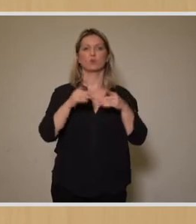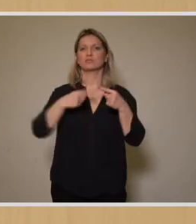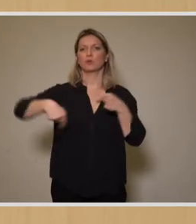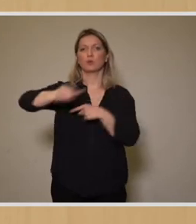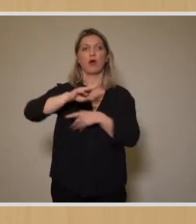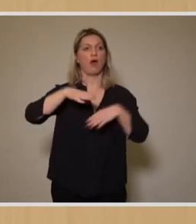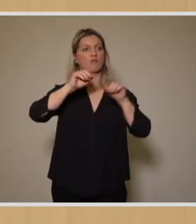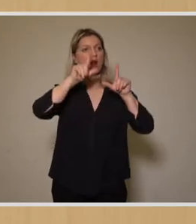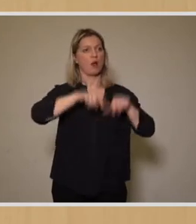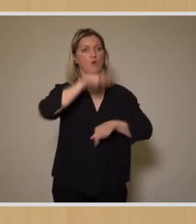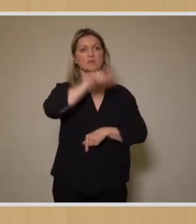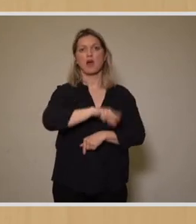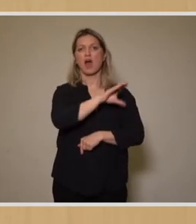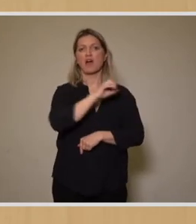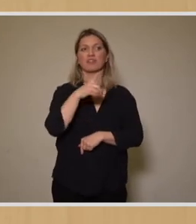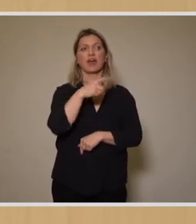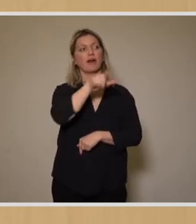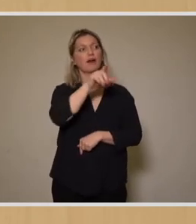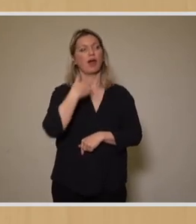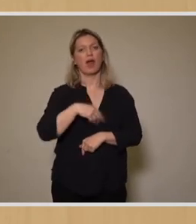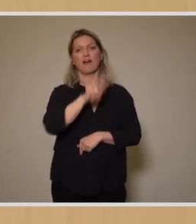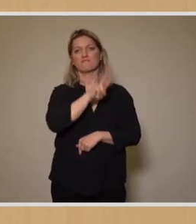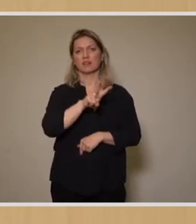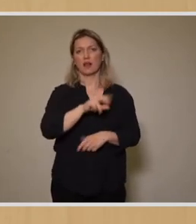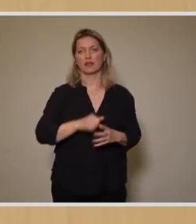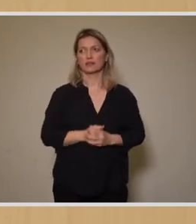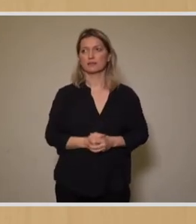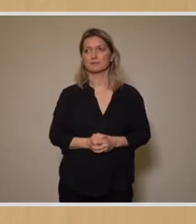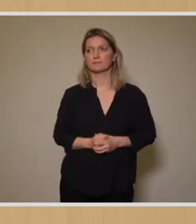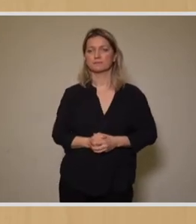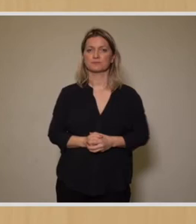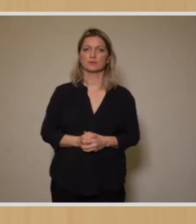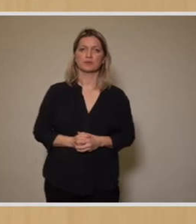dran die AfD-Fraktion, Herr Vetterlein. Bitte sehr.